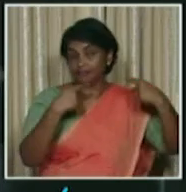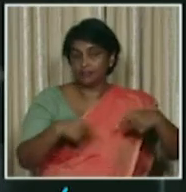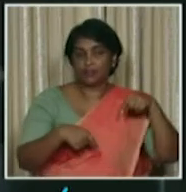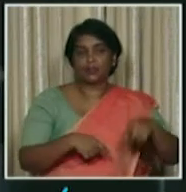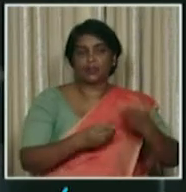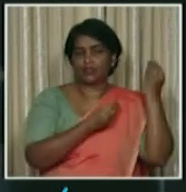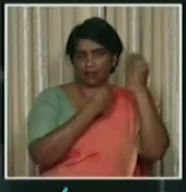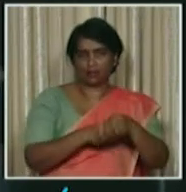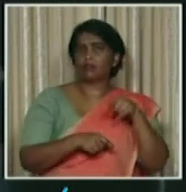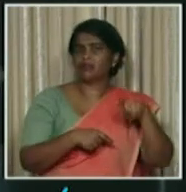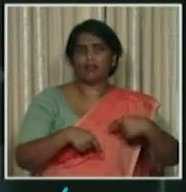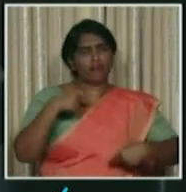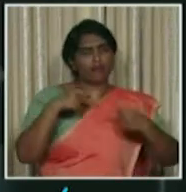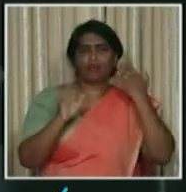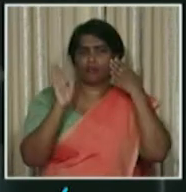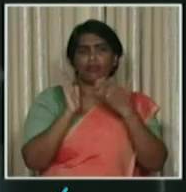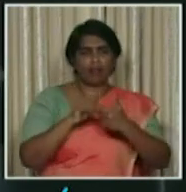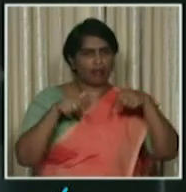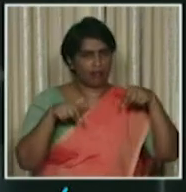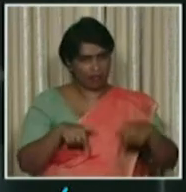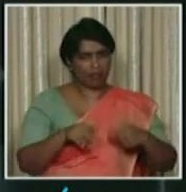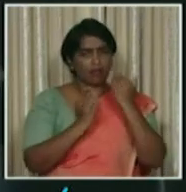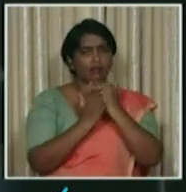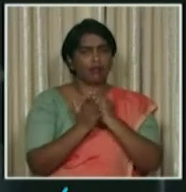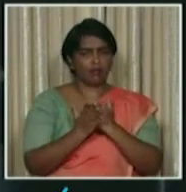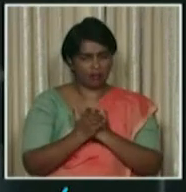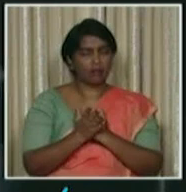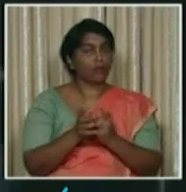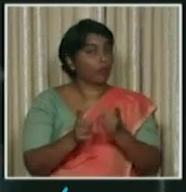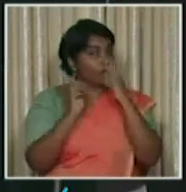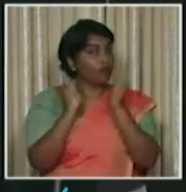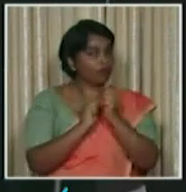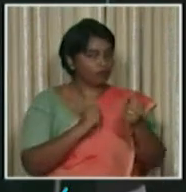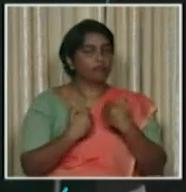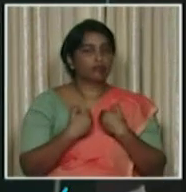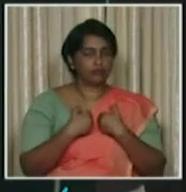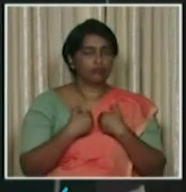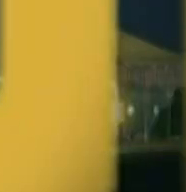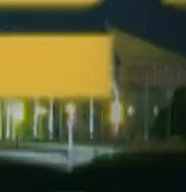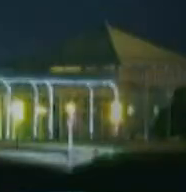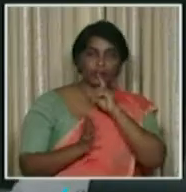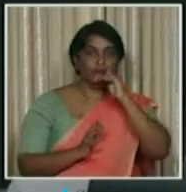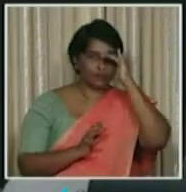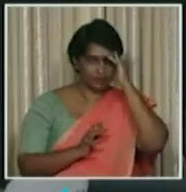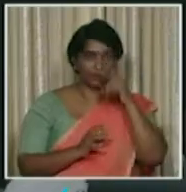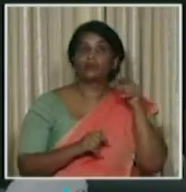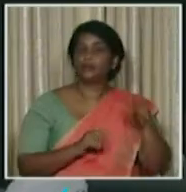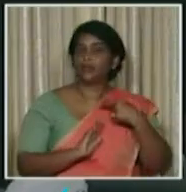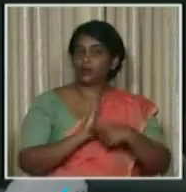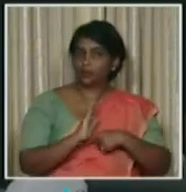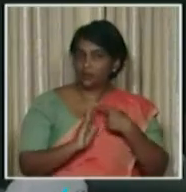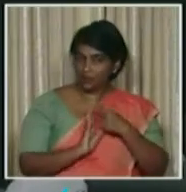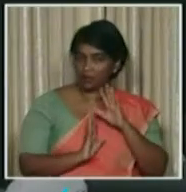මේක වෙලා තියෙන නිසා මේක විවාදෙදි ගන්න කියන්නේ මොකද අද න්‍යාය පත්‍රයට අනුව ඔබතුමා වැඩ කළා නම් අපිට ගොඩාක් වැඩ තියෙනවා අද කරගන්න මේ රටේ